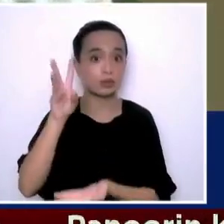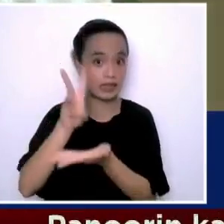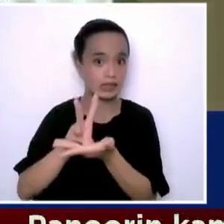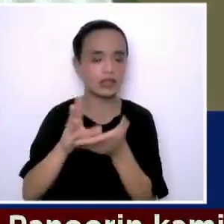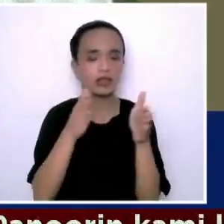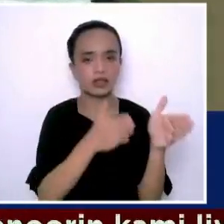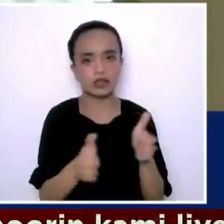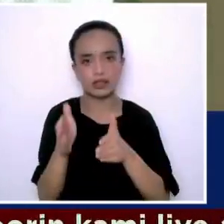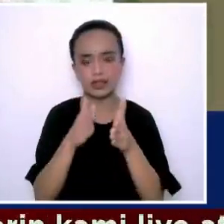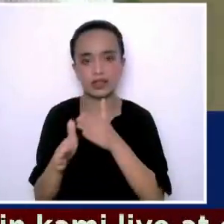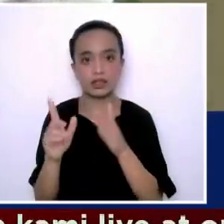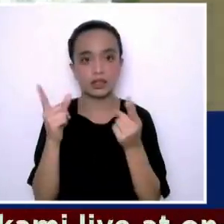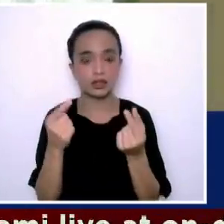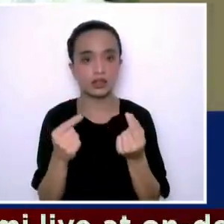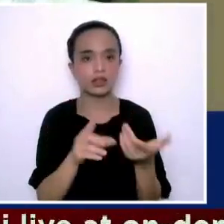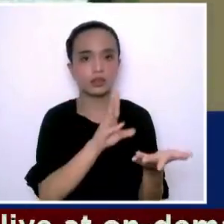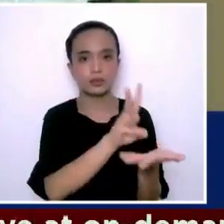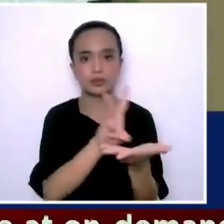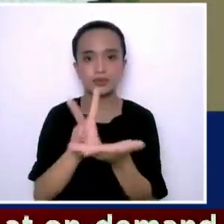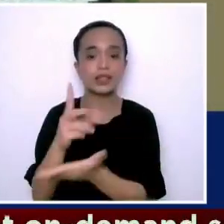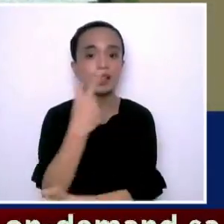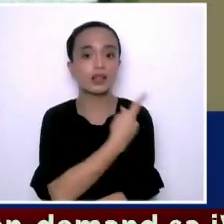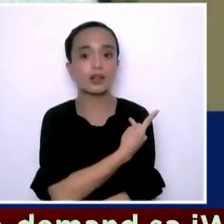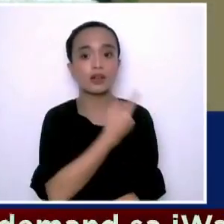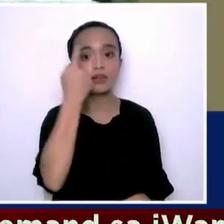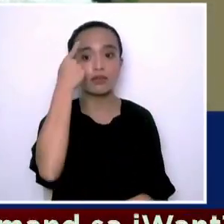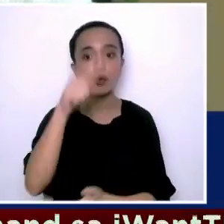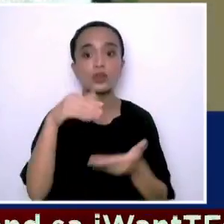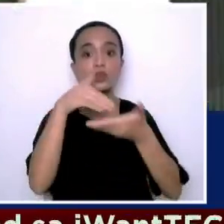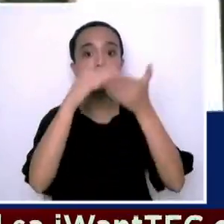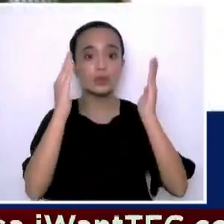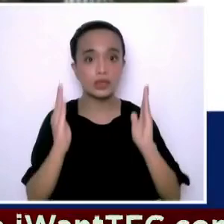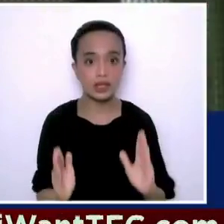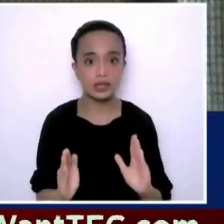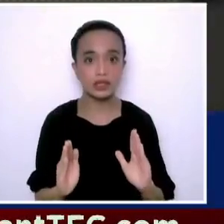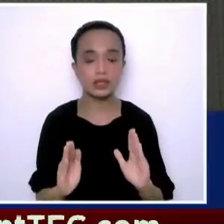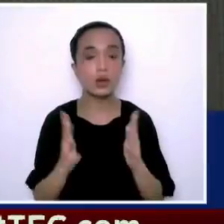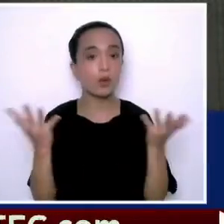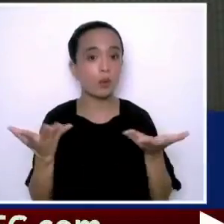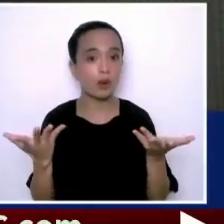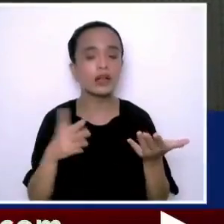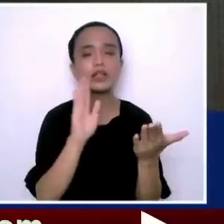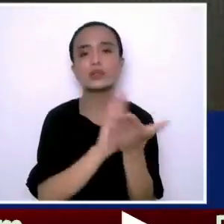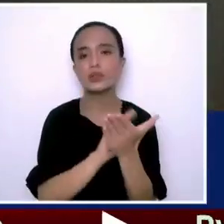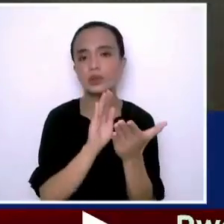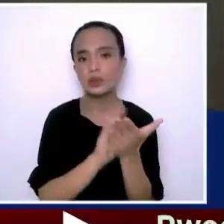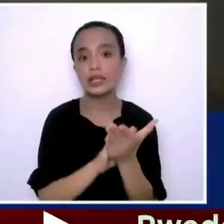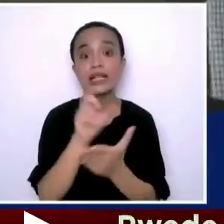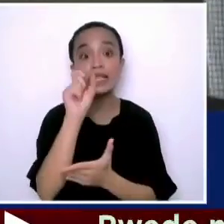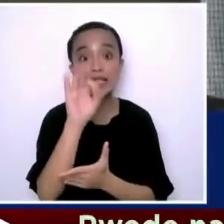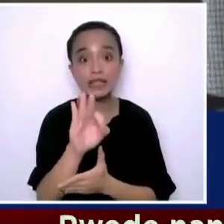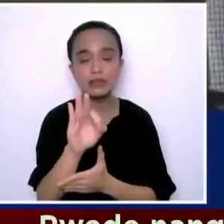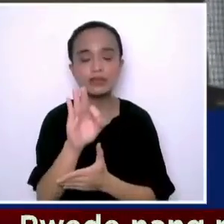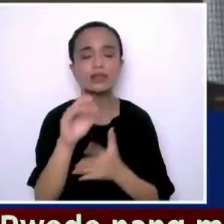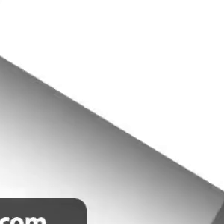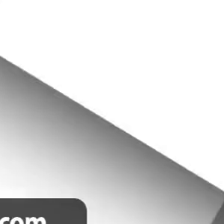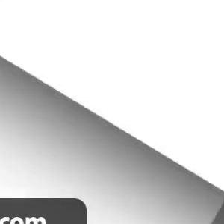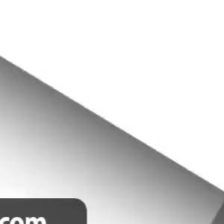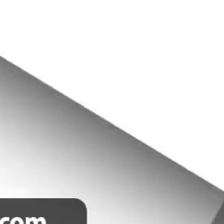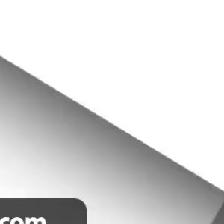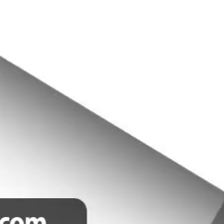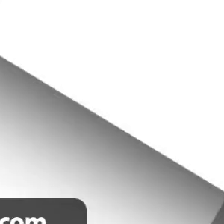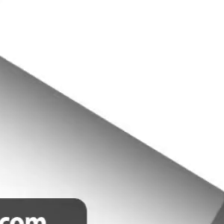ng on-site vaccination sa mga mag-aaral sa mismong eskwelahan kapag nagbukas ang klase.